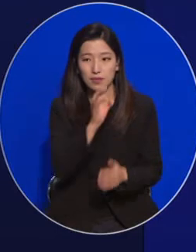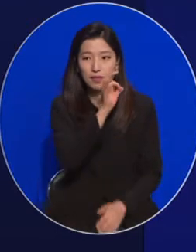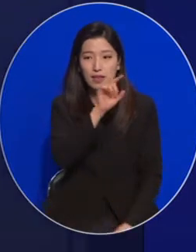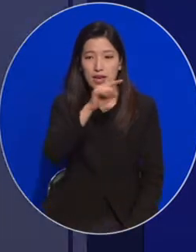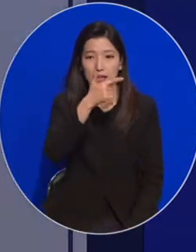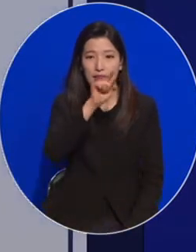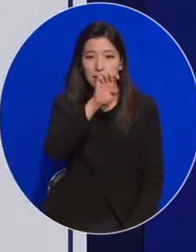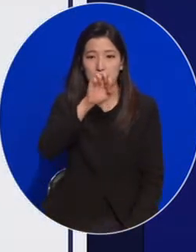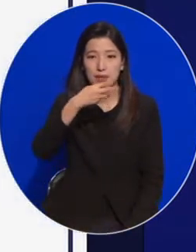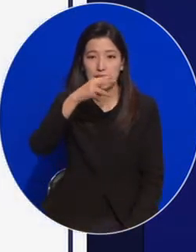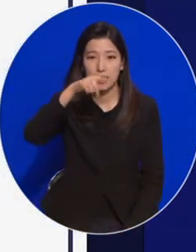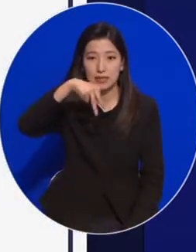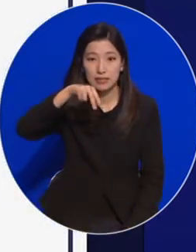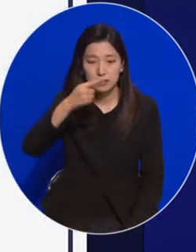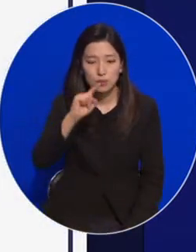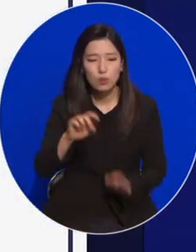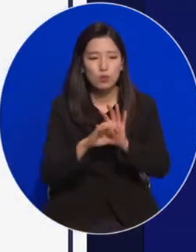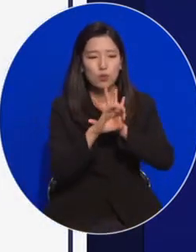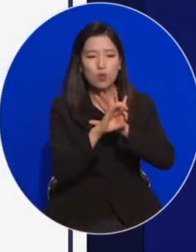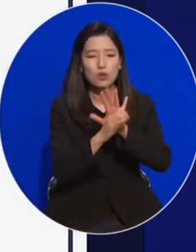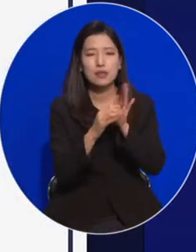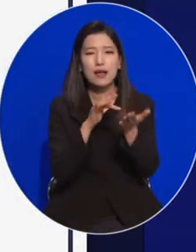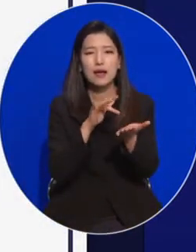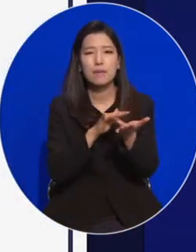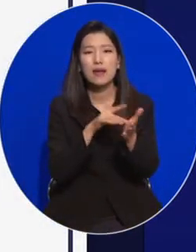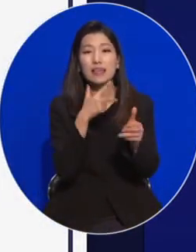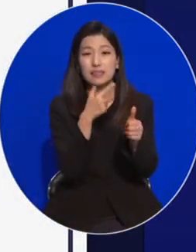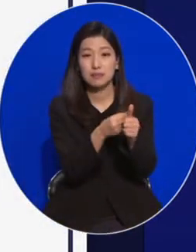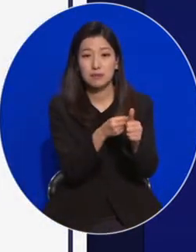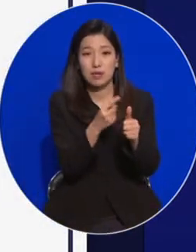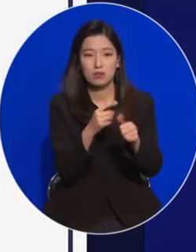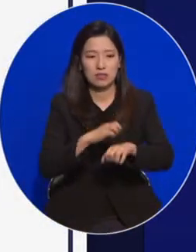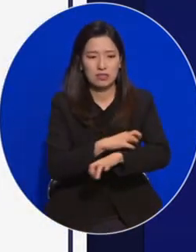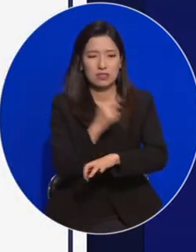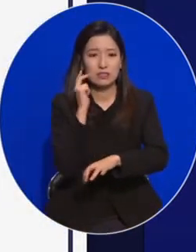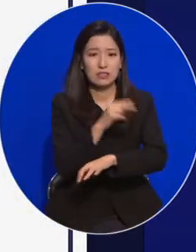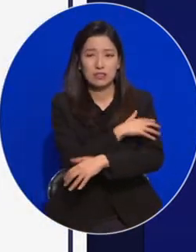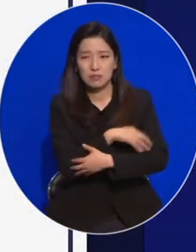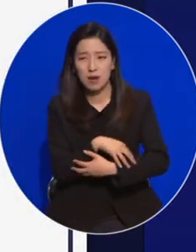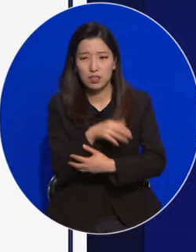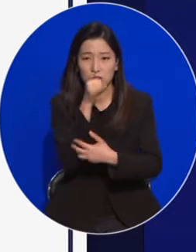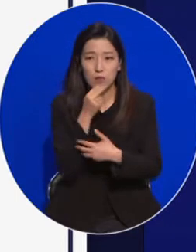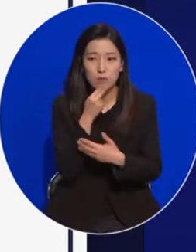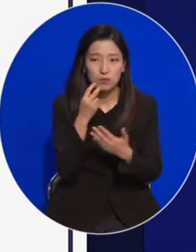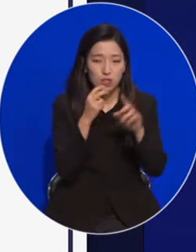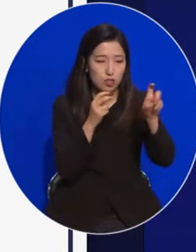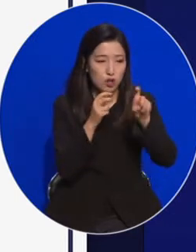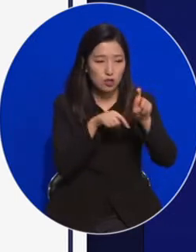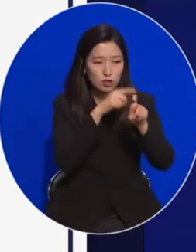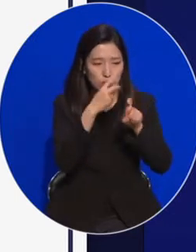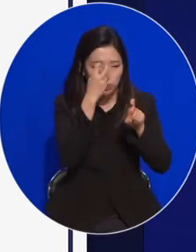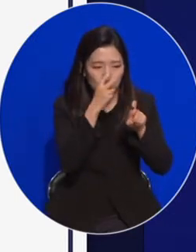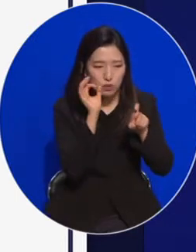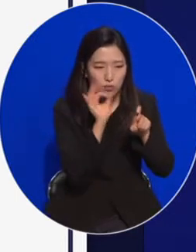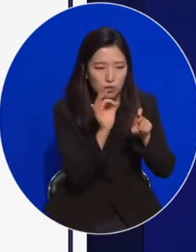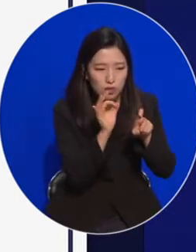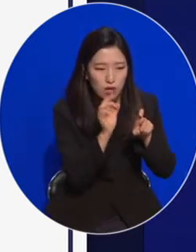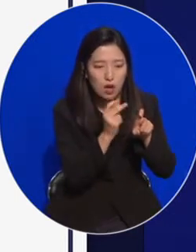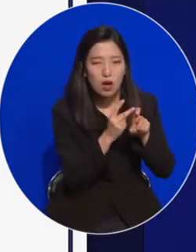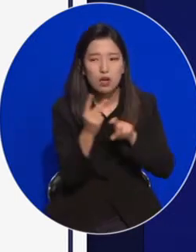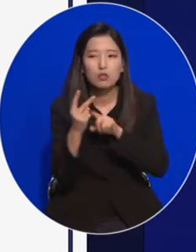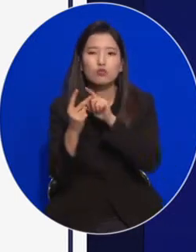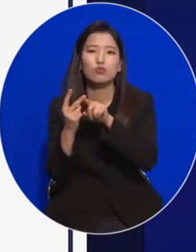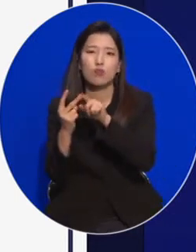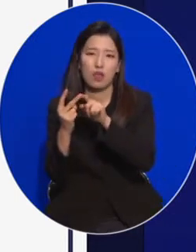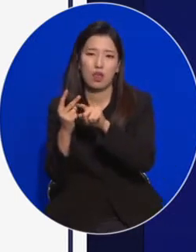반응인 아나필락시스와 중증 의심 사례 가운데 10건을 분석한 결과 2건이 예방접종과